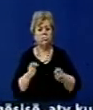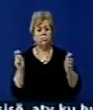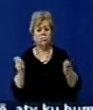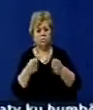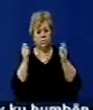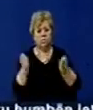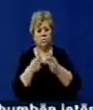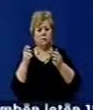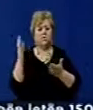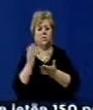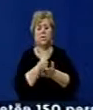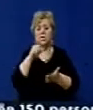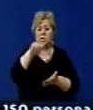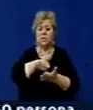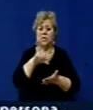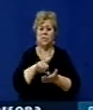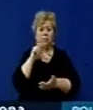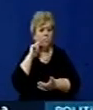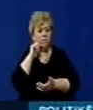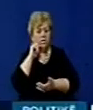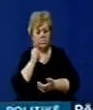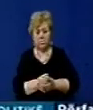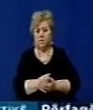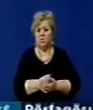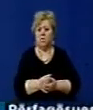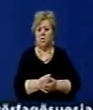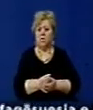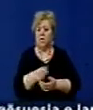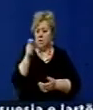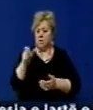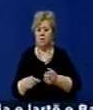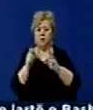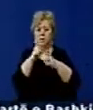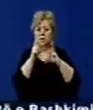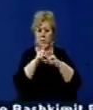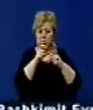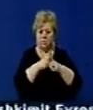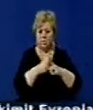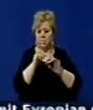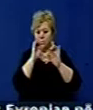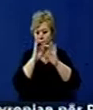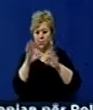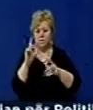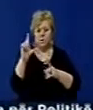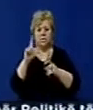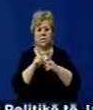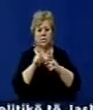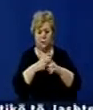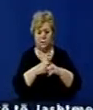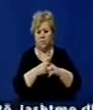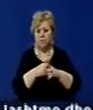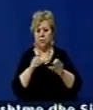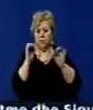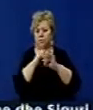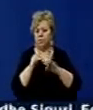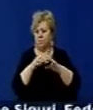fitores në qendër të Ferizajt, për fakt është që as Partia Demokratike e Kosovës, as Lidhja Demokratike e Kosovës nuk e